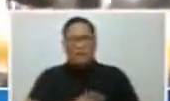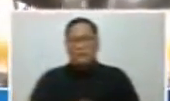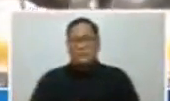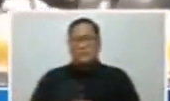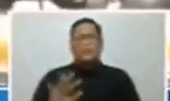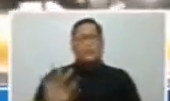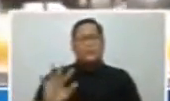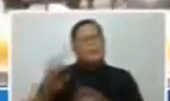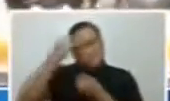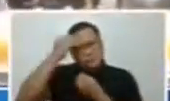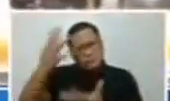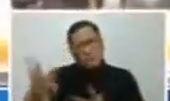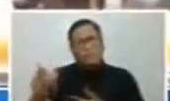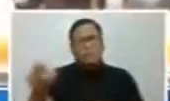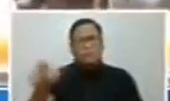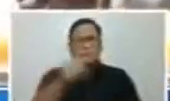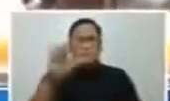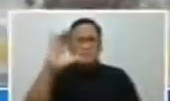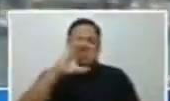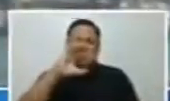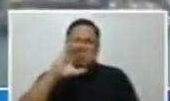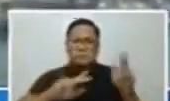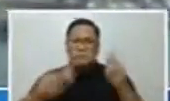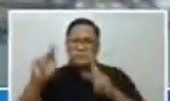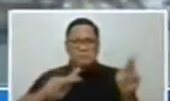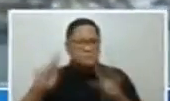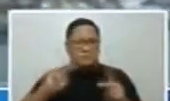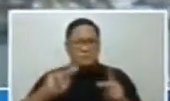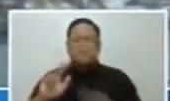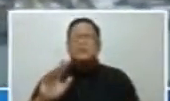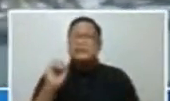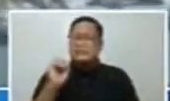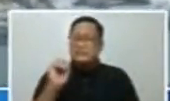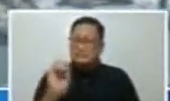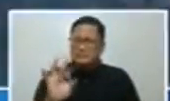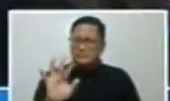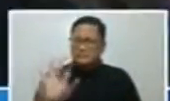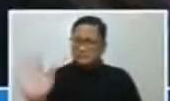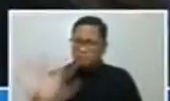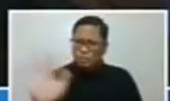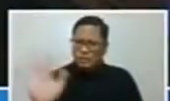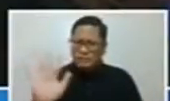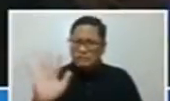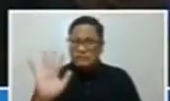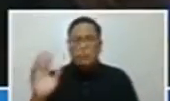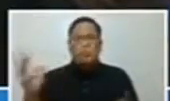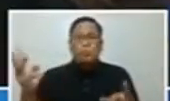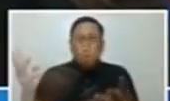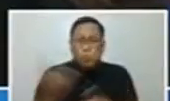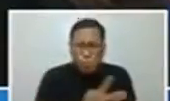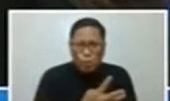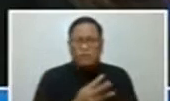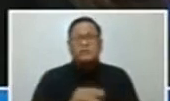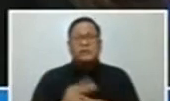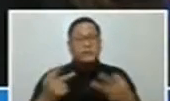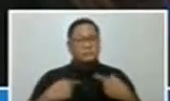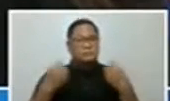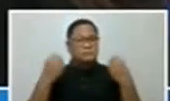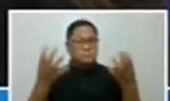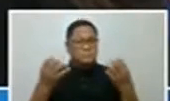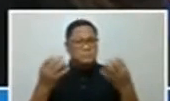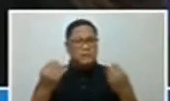yung personal hygiene. So lahat yan ipatutok sa Cebu City. Opo. Secretary, nagpadala rin po ng tanong si Arian Meres